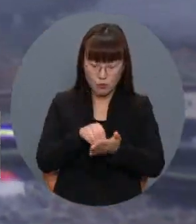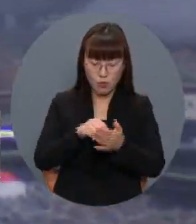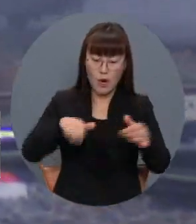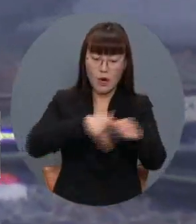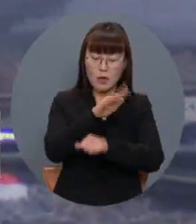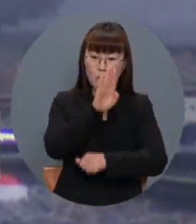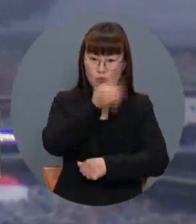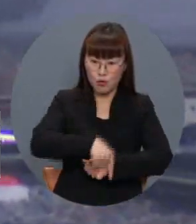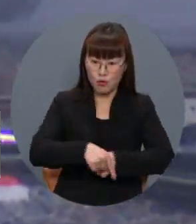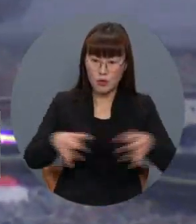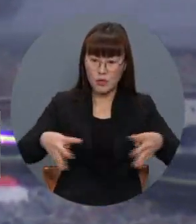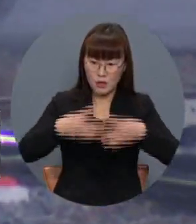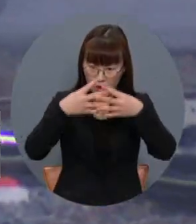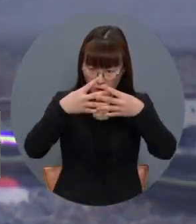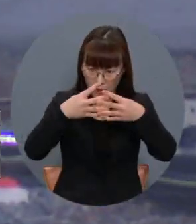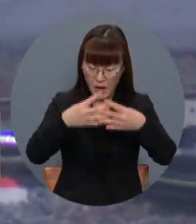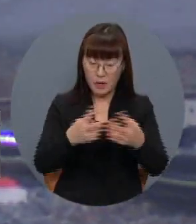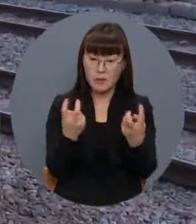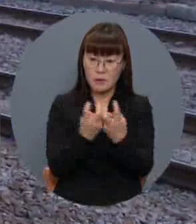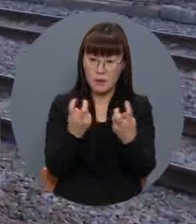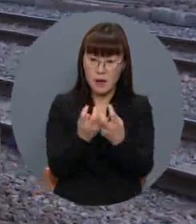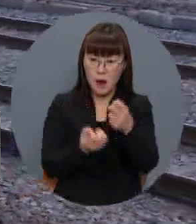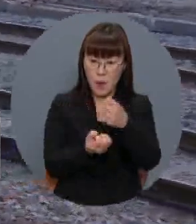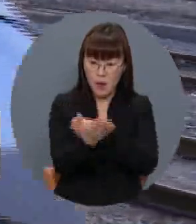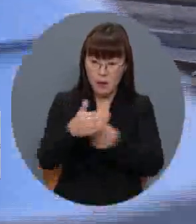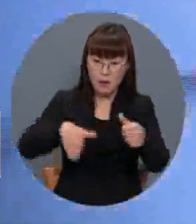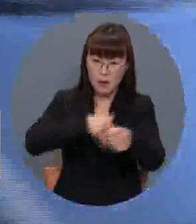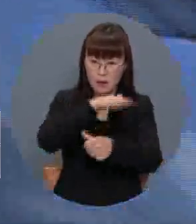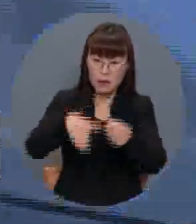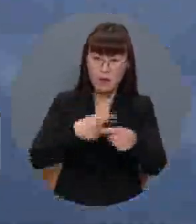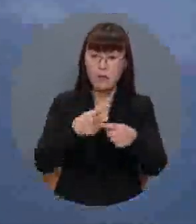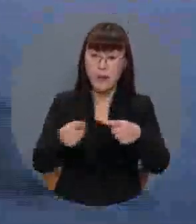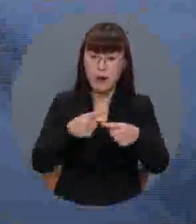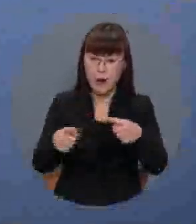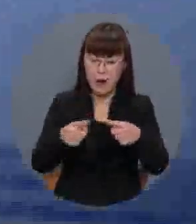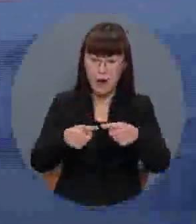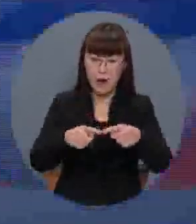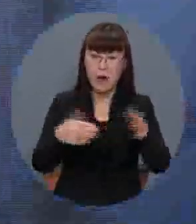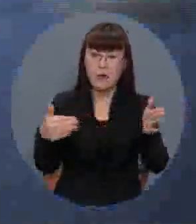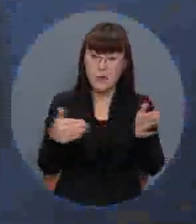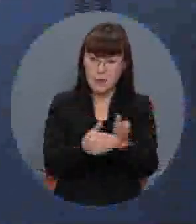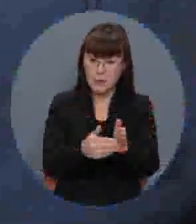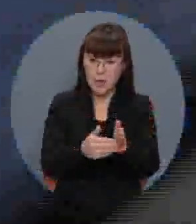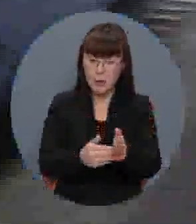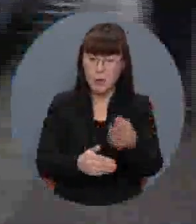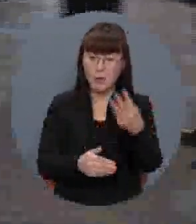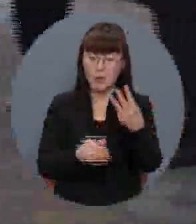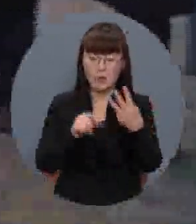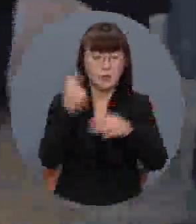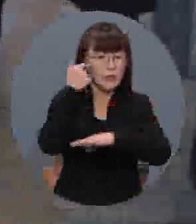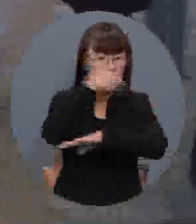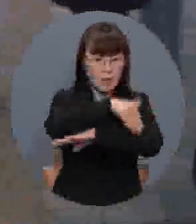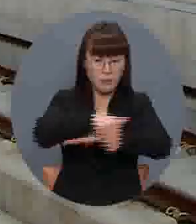협의해 전략환경영향평가를 완료하고 오는 3월쯤 남부내륙철도